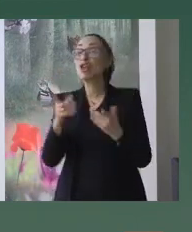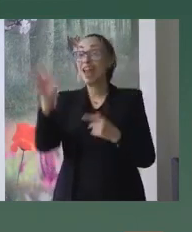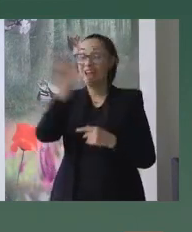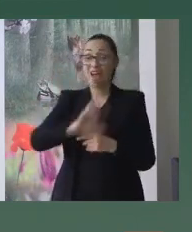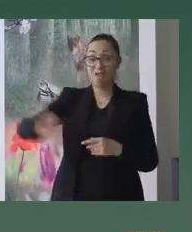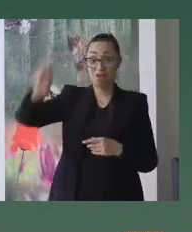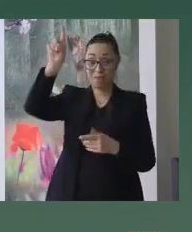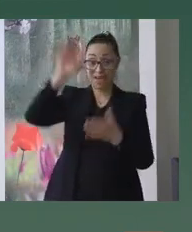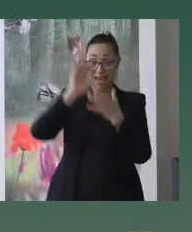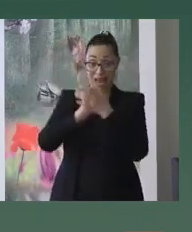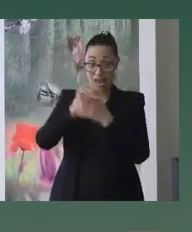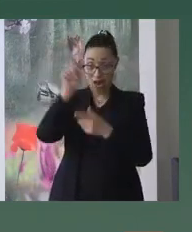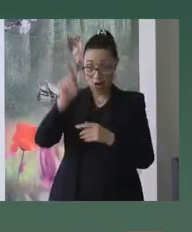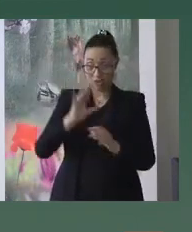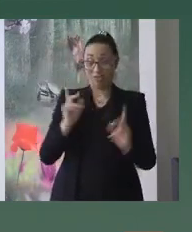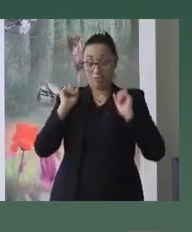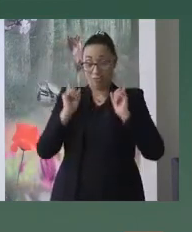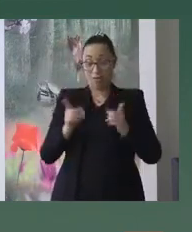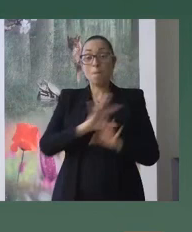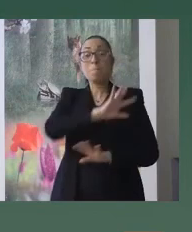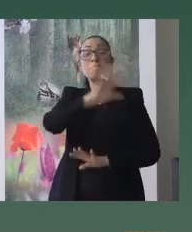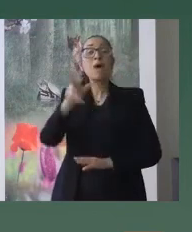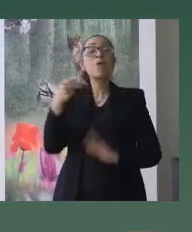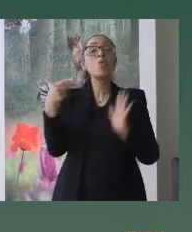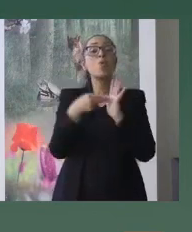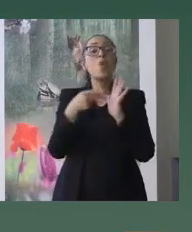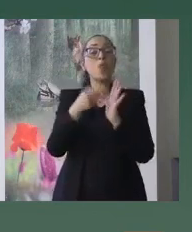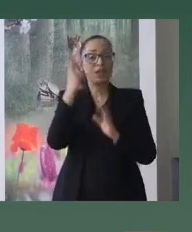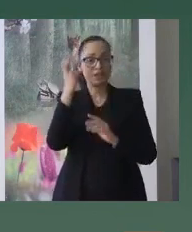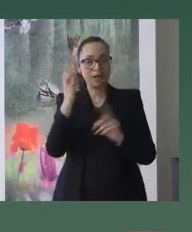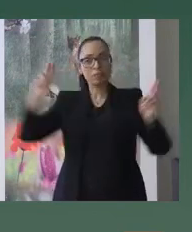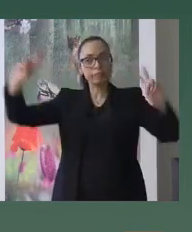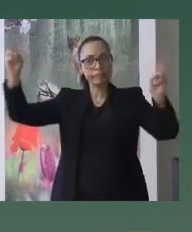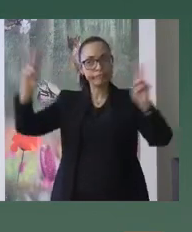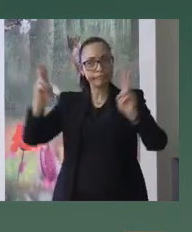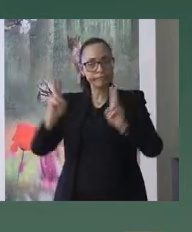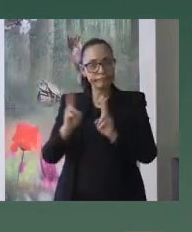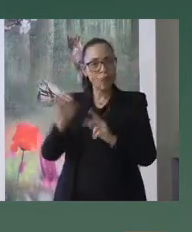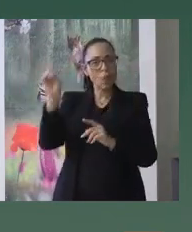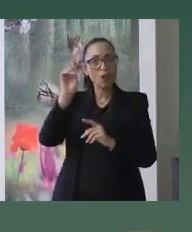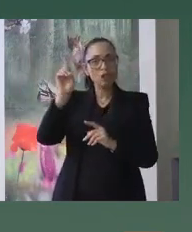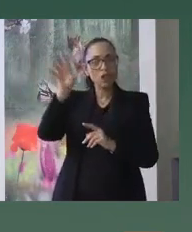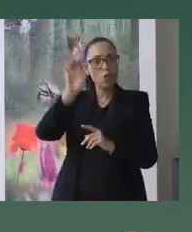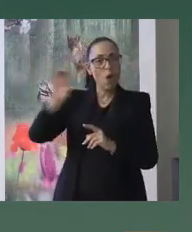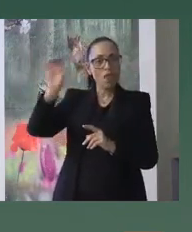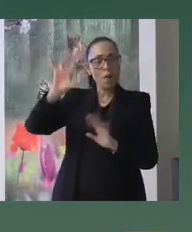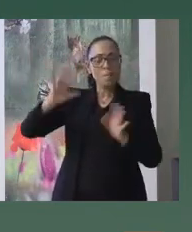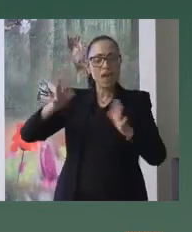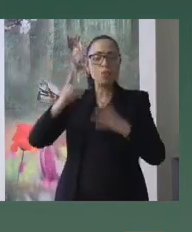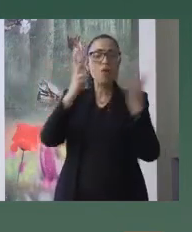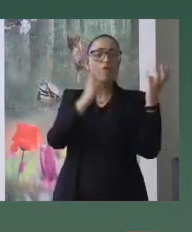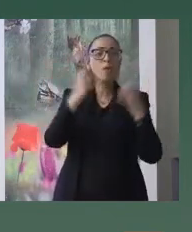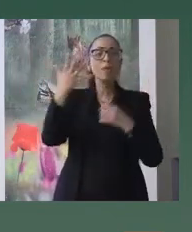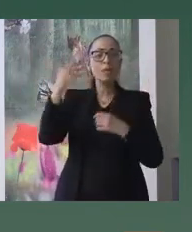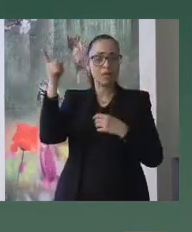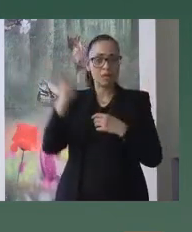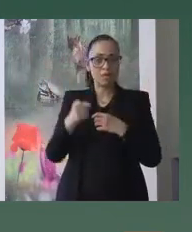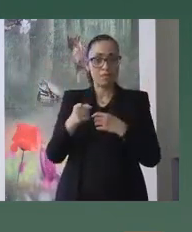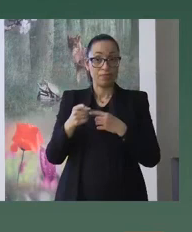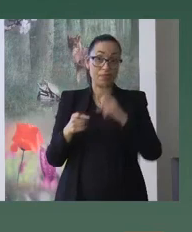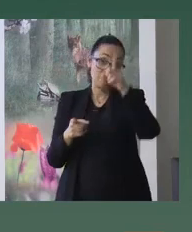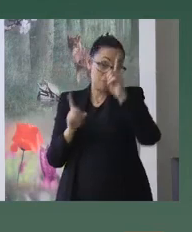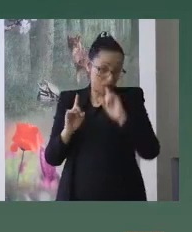ότι μέχρι το 2030 θα έχει μειώσει τις εκπομπές διοξείδιου του άνθρακα κατά 55%. Πώς